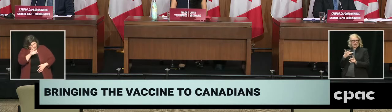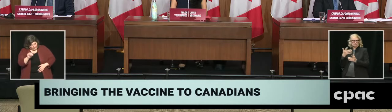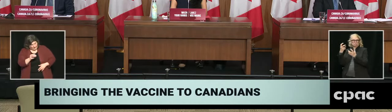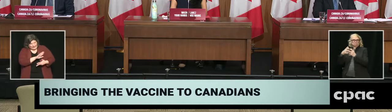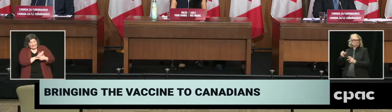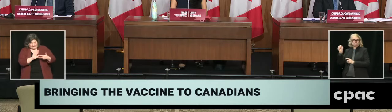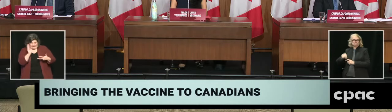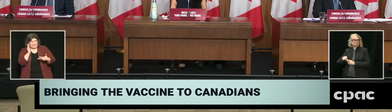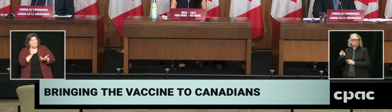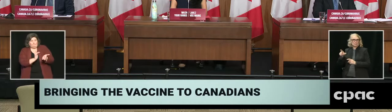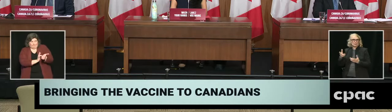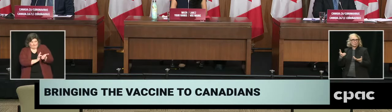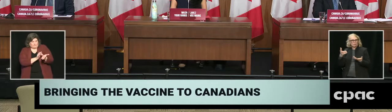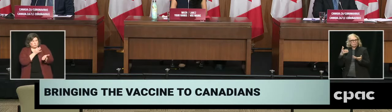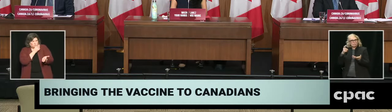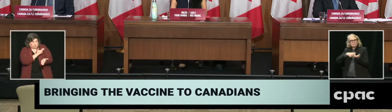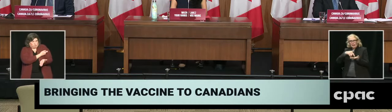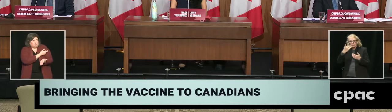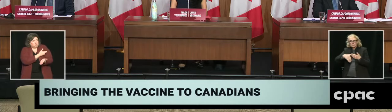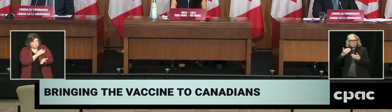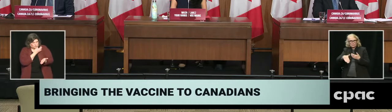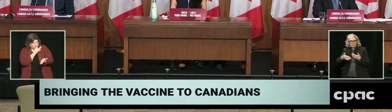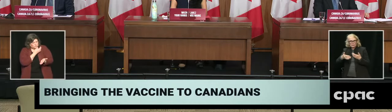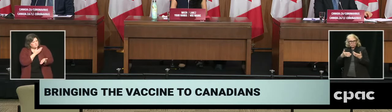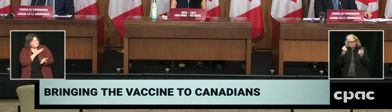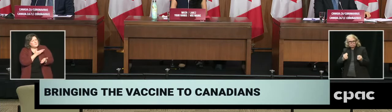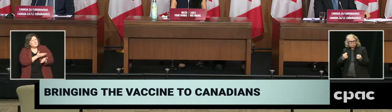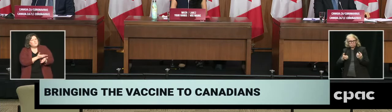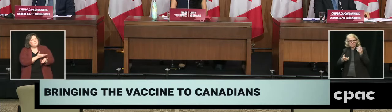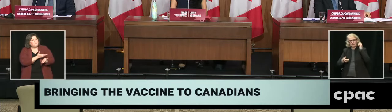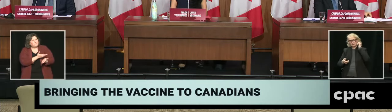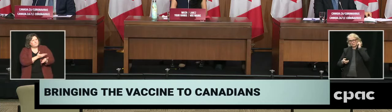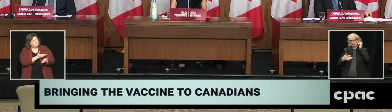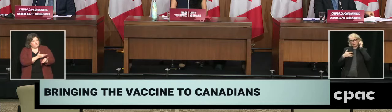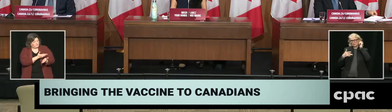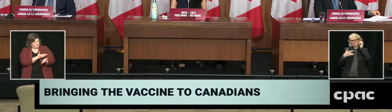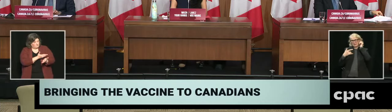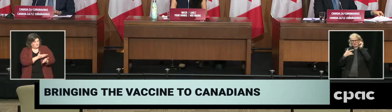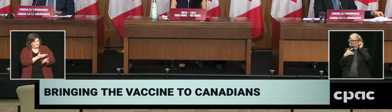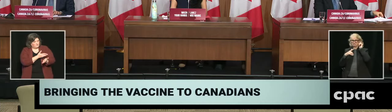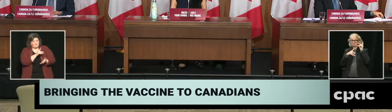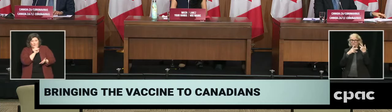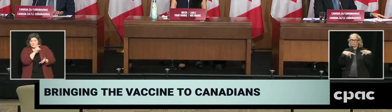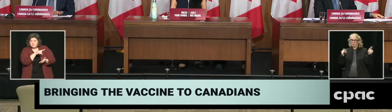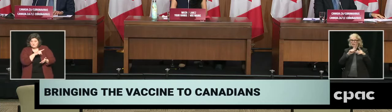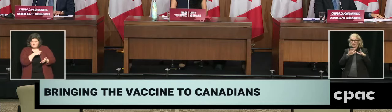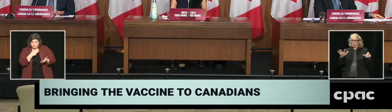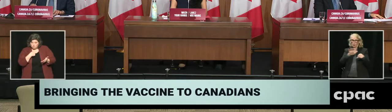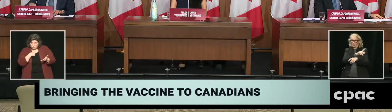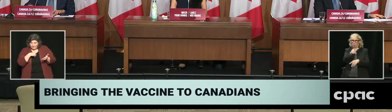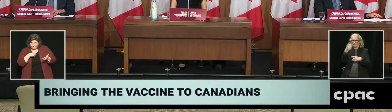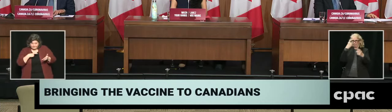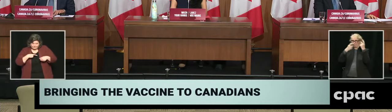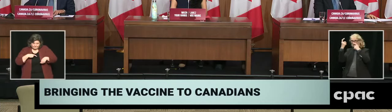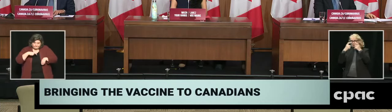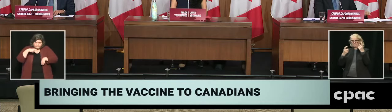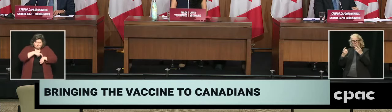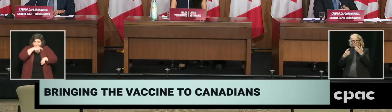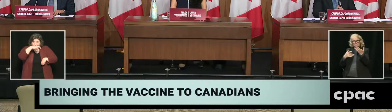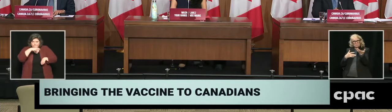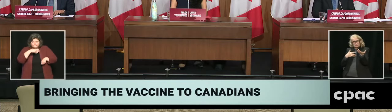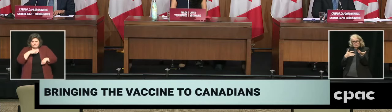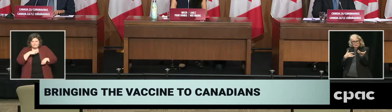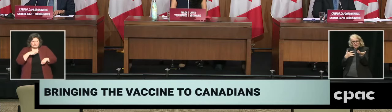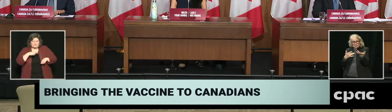est-ce qu'il y a un échéancier ferme? Me semble-t-il que c'est la question que tout le pays se demande. Me semble que vous